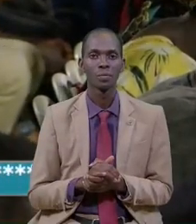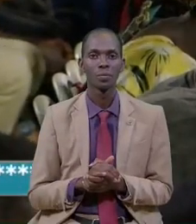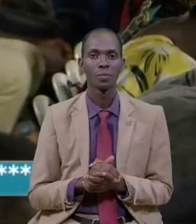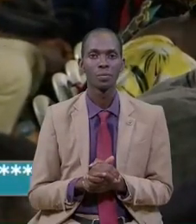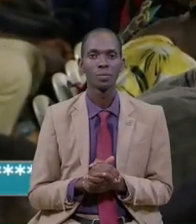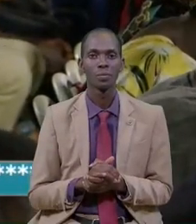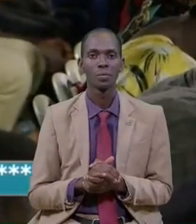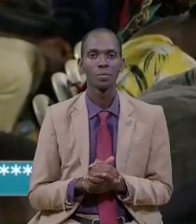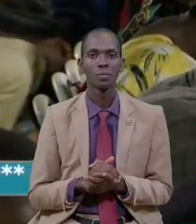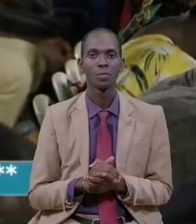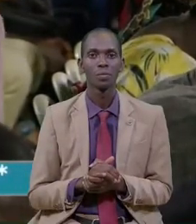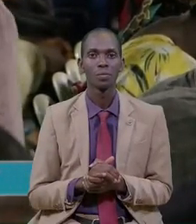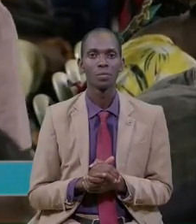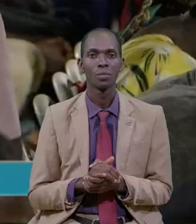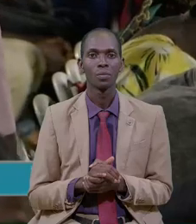spirituellement.